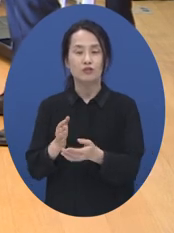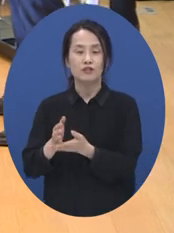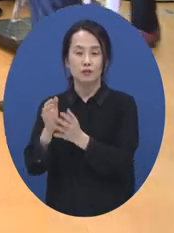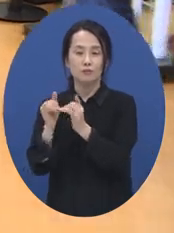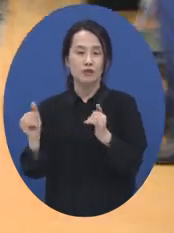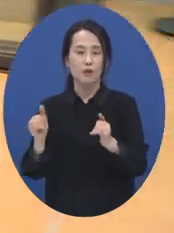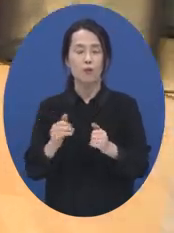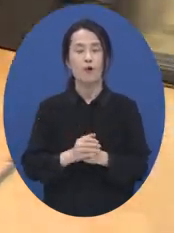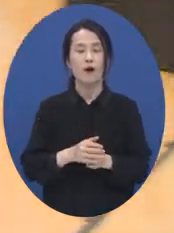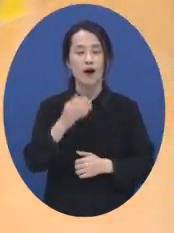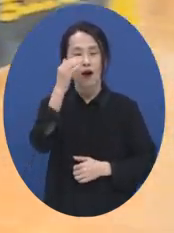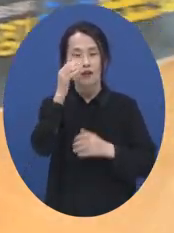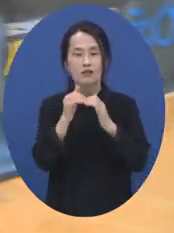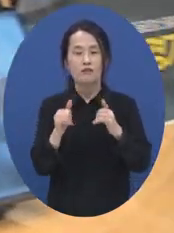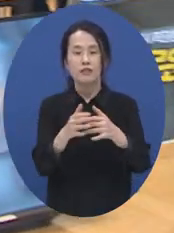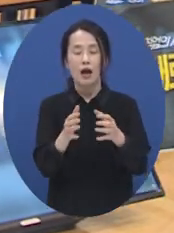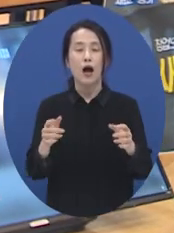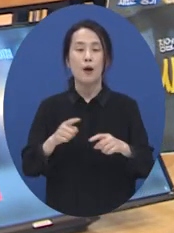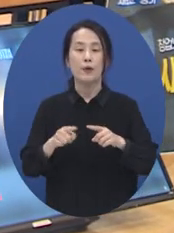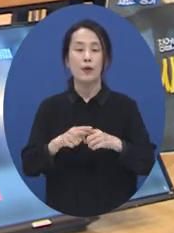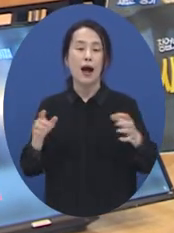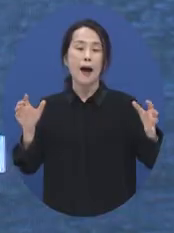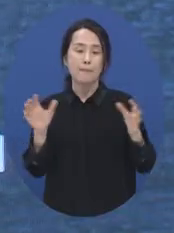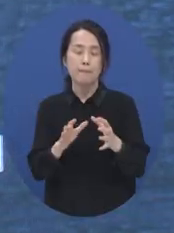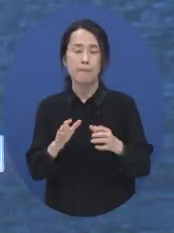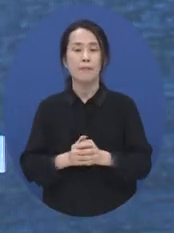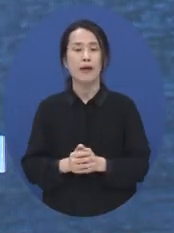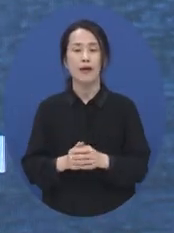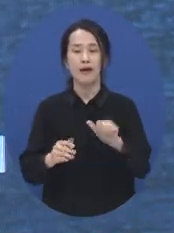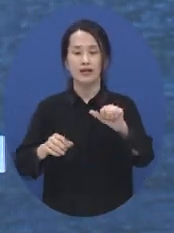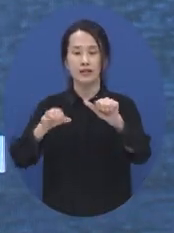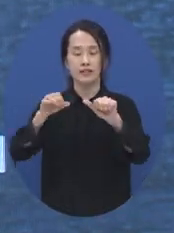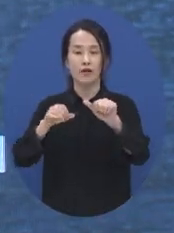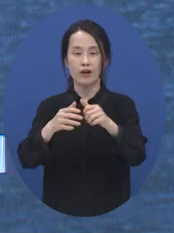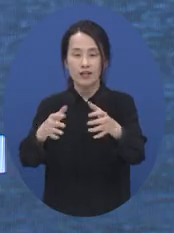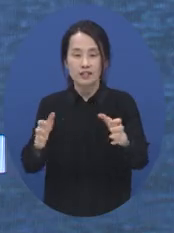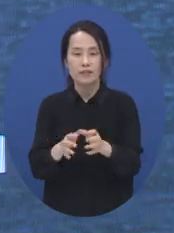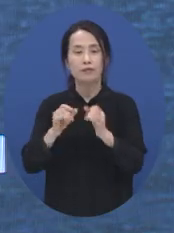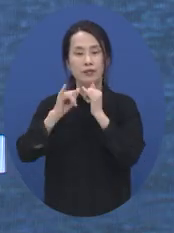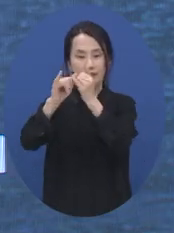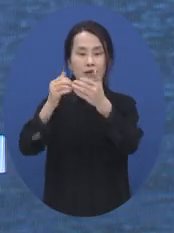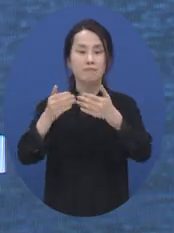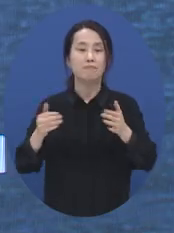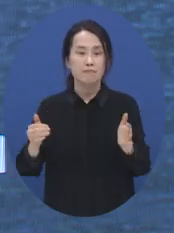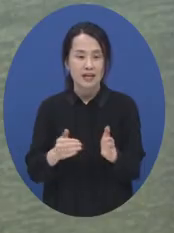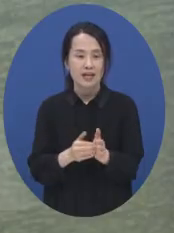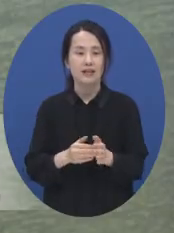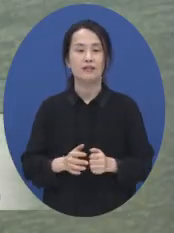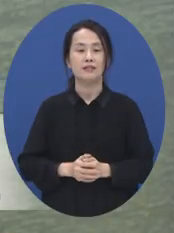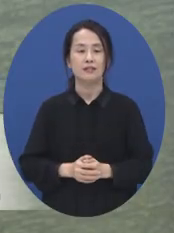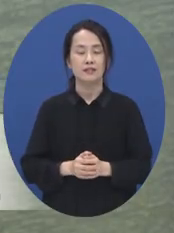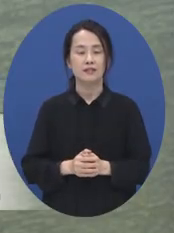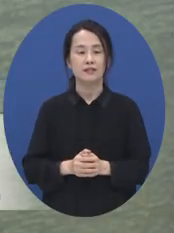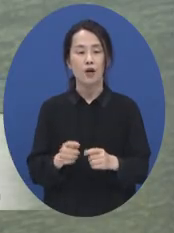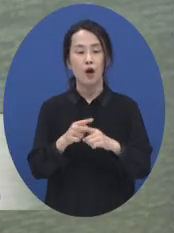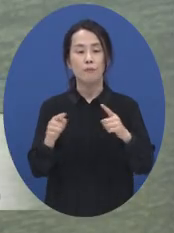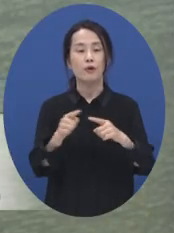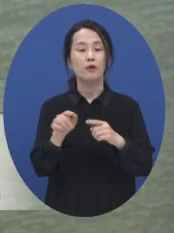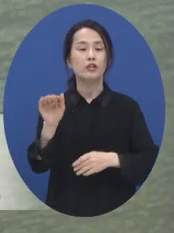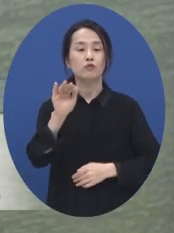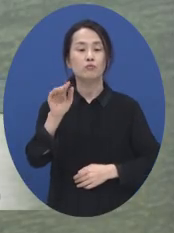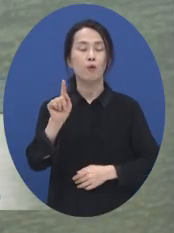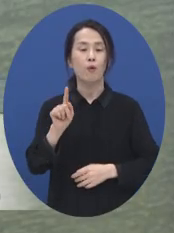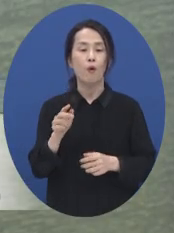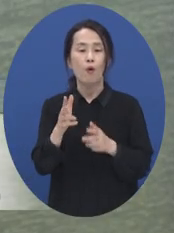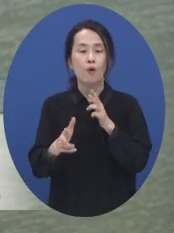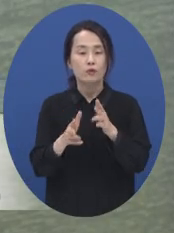그중 전문가와 일반 청중평가단 점수를 합산해 상위 5개 팀이 상을 받았습니다. 심사 기준은